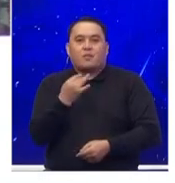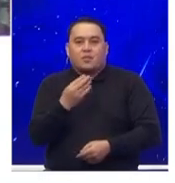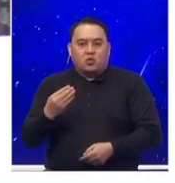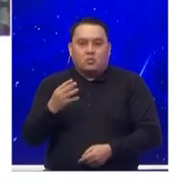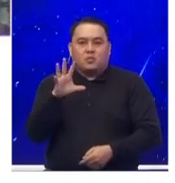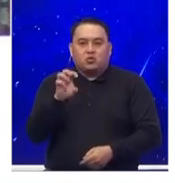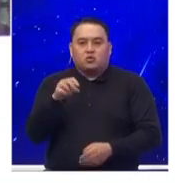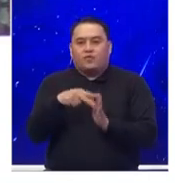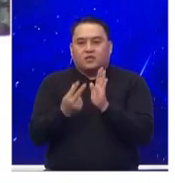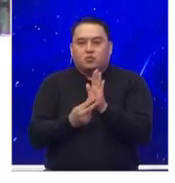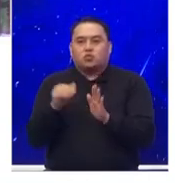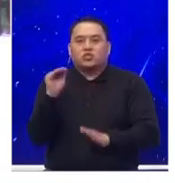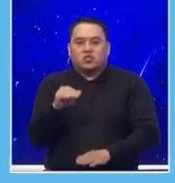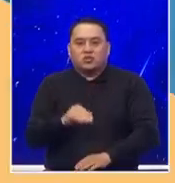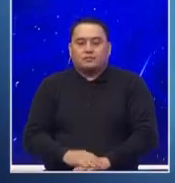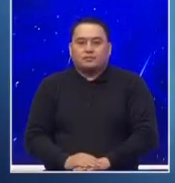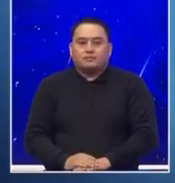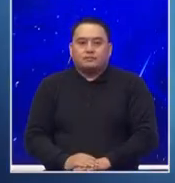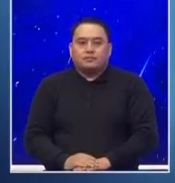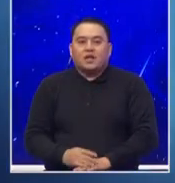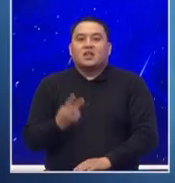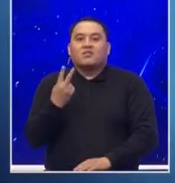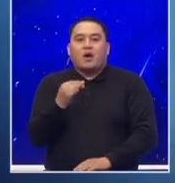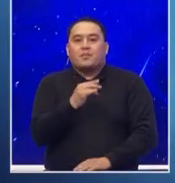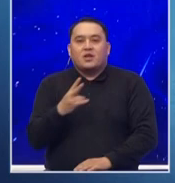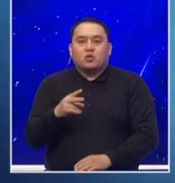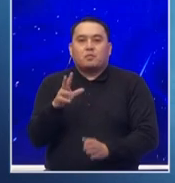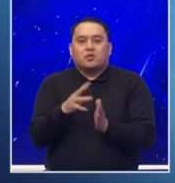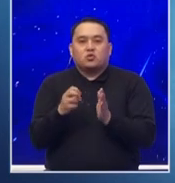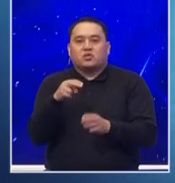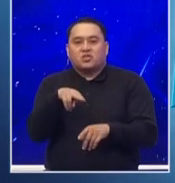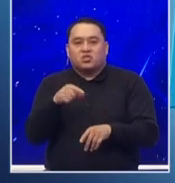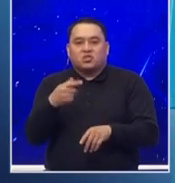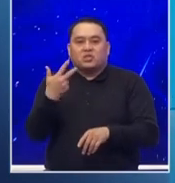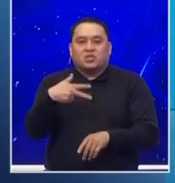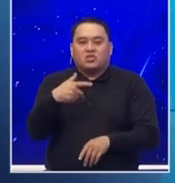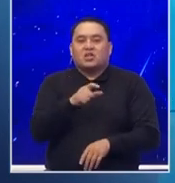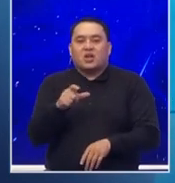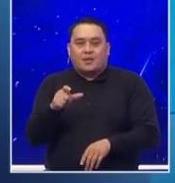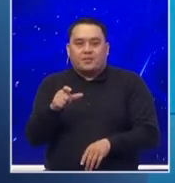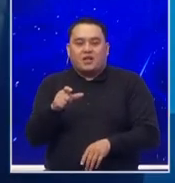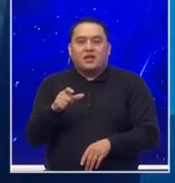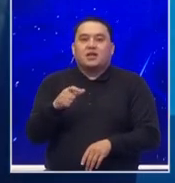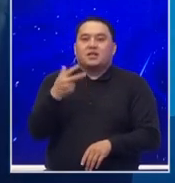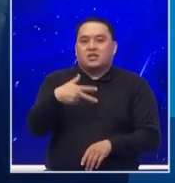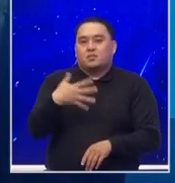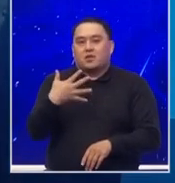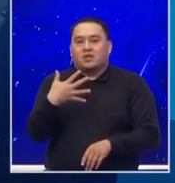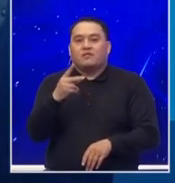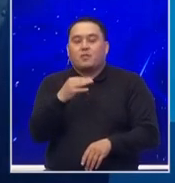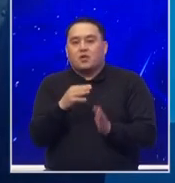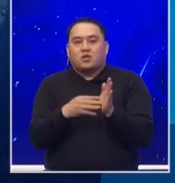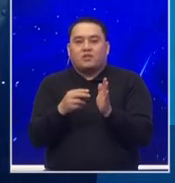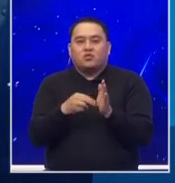2 миллиона 518 тысяч. 2 миллиона 518 тысяч для 30-летних. Для 35-летних 2